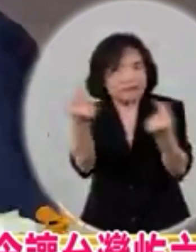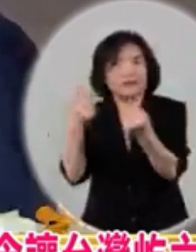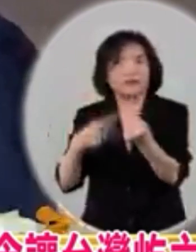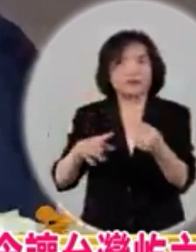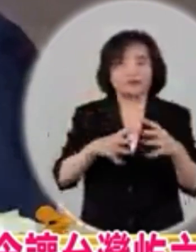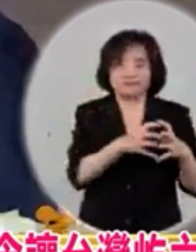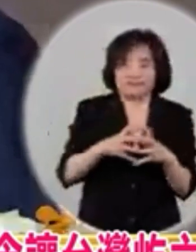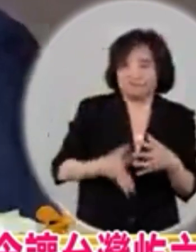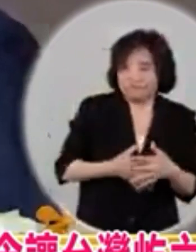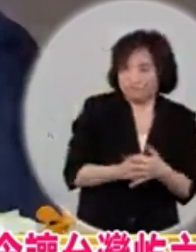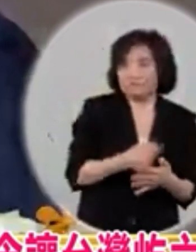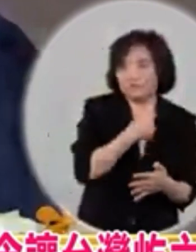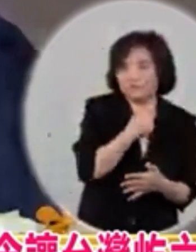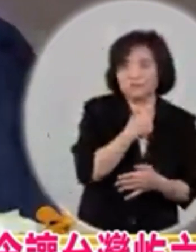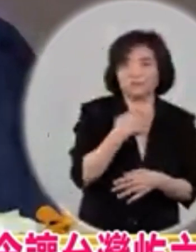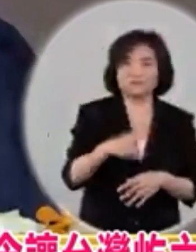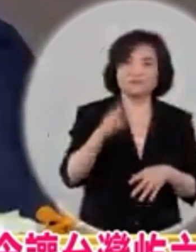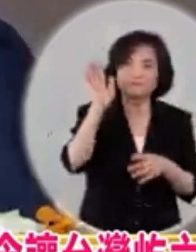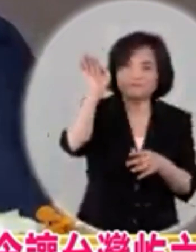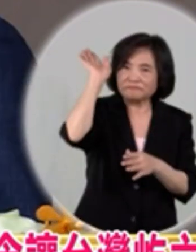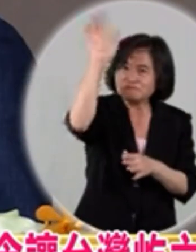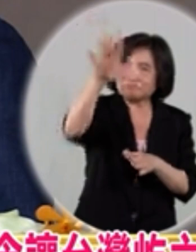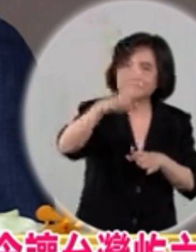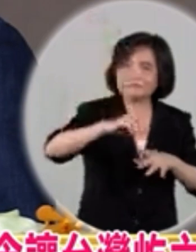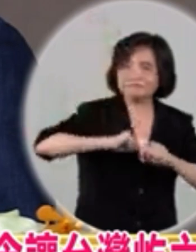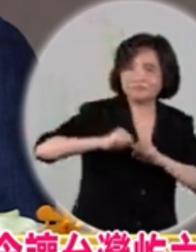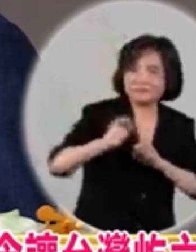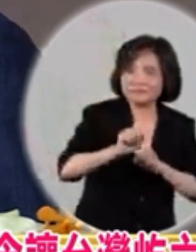结的姿态来面对未来的挑战。